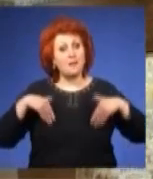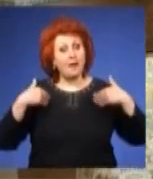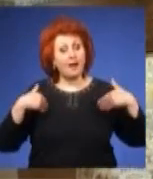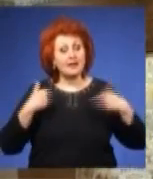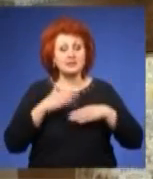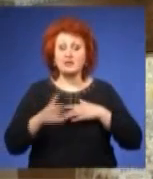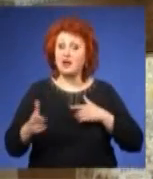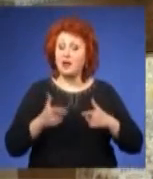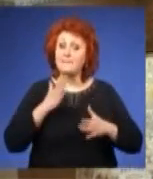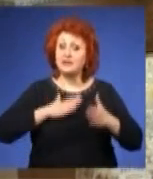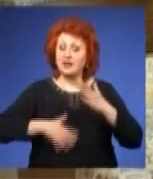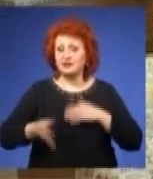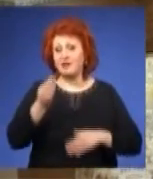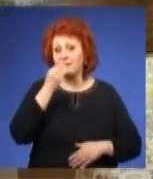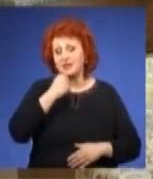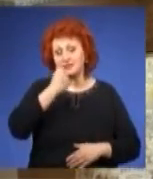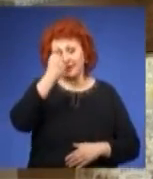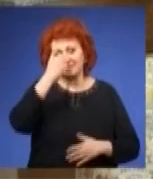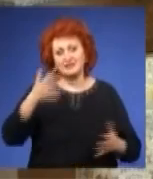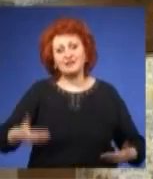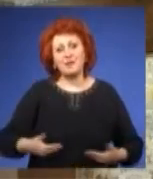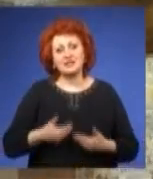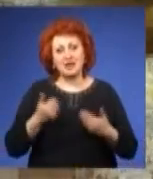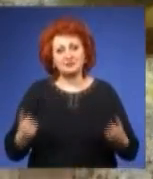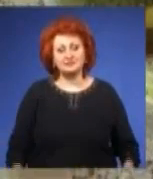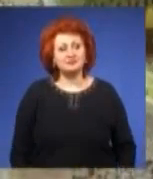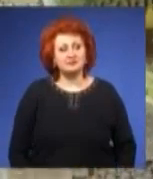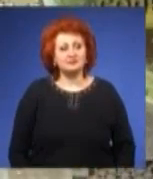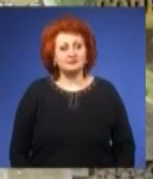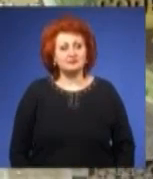Очень полезный салат готов. Приятного аппетита и спасительного поста.